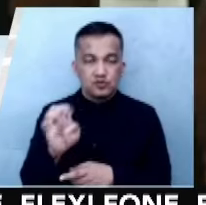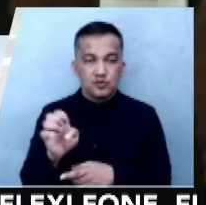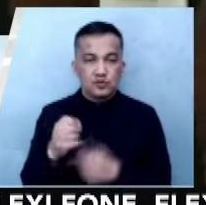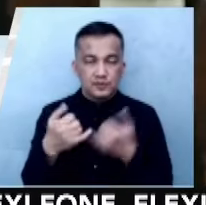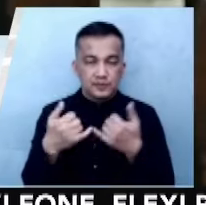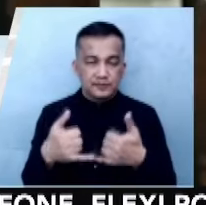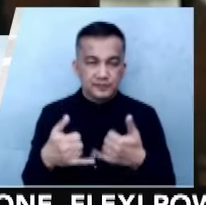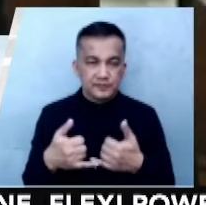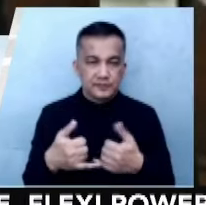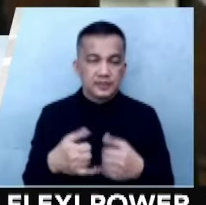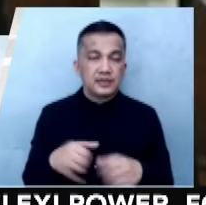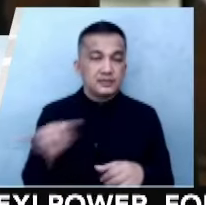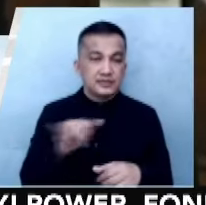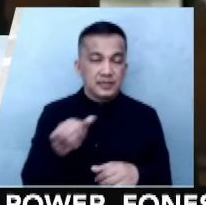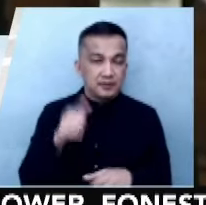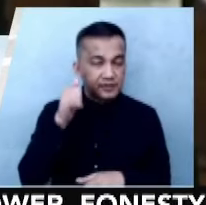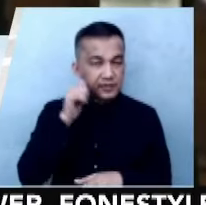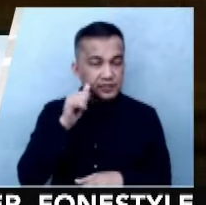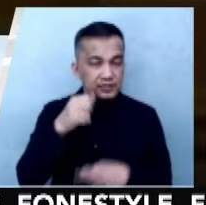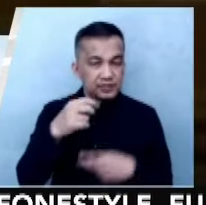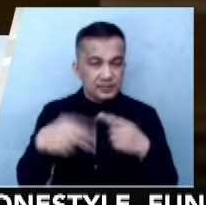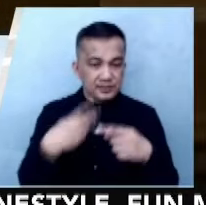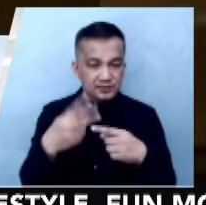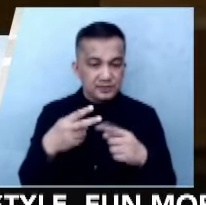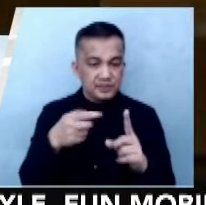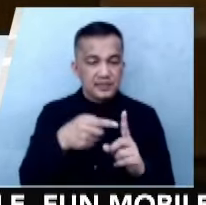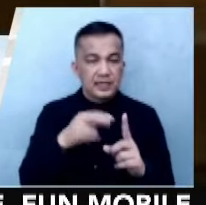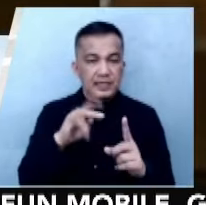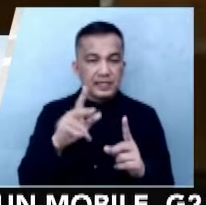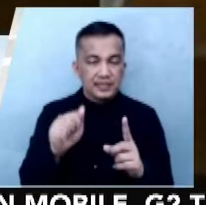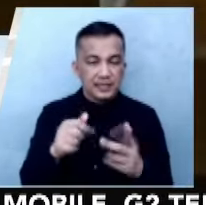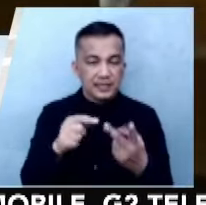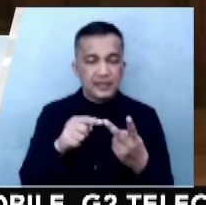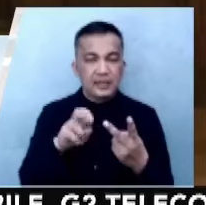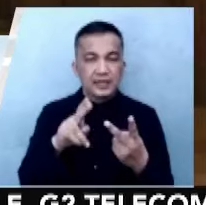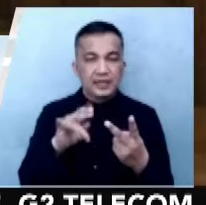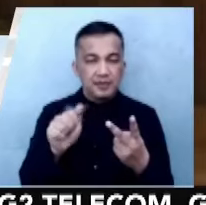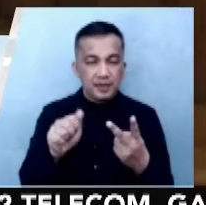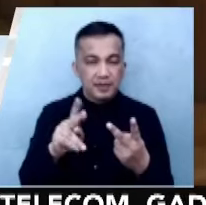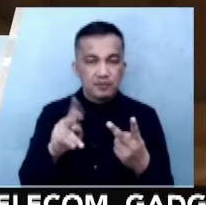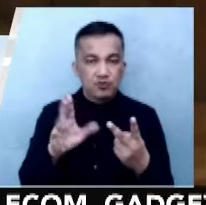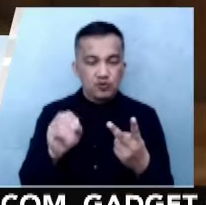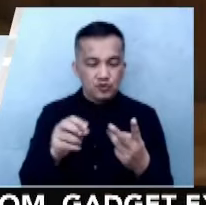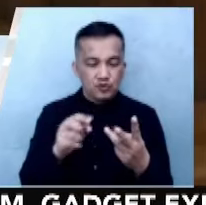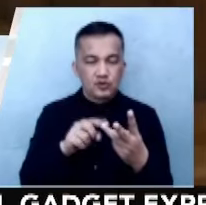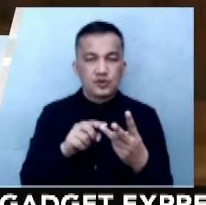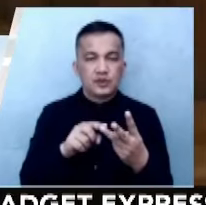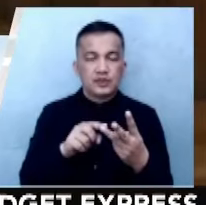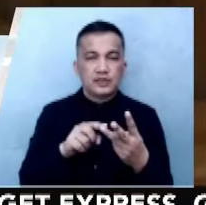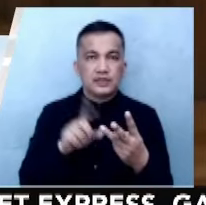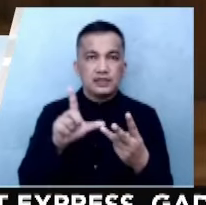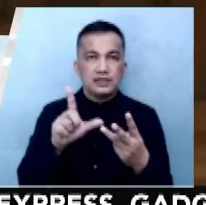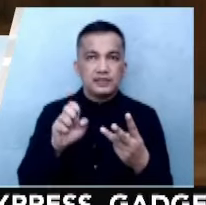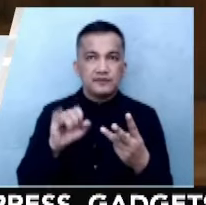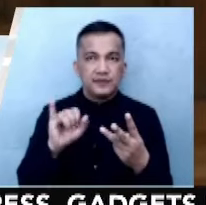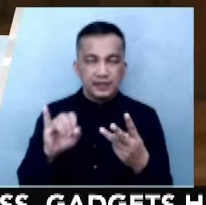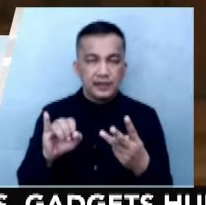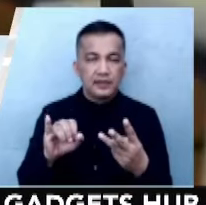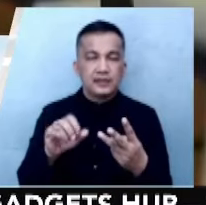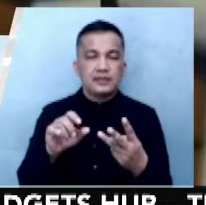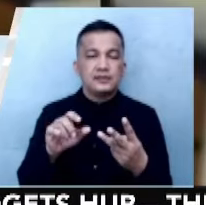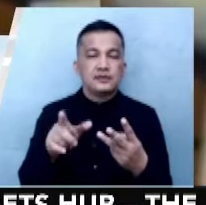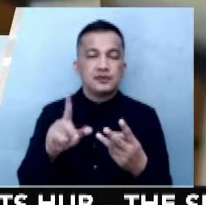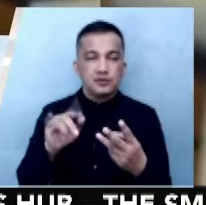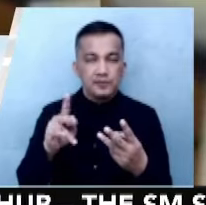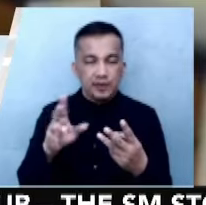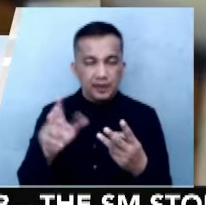Pinay gymnast na sina Aleia Finnegan, Emma Malabuyo at Levi Ruivivar. Binigyan sila